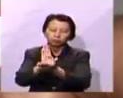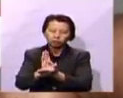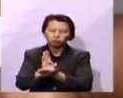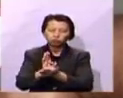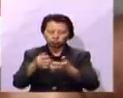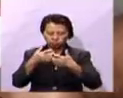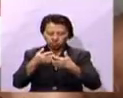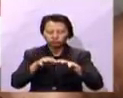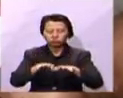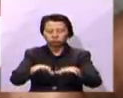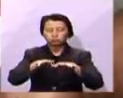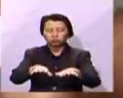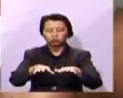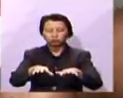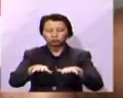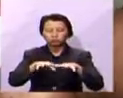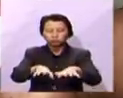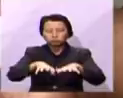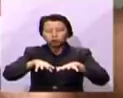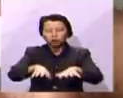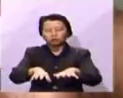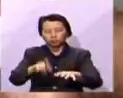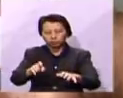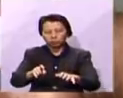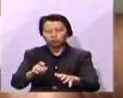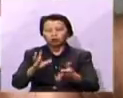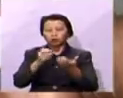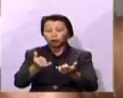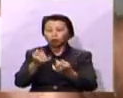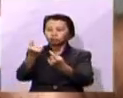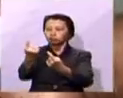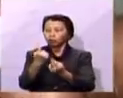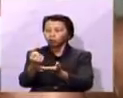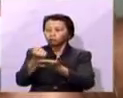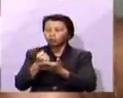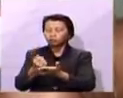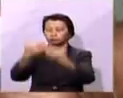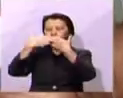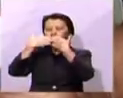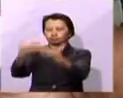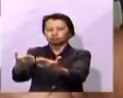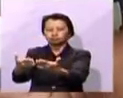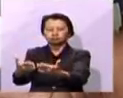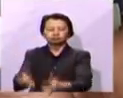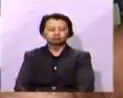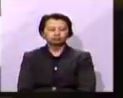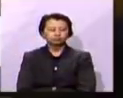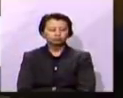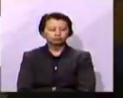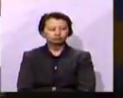lah. So terima kasihlah kerana sudi datang tolong saya lah.